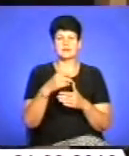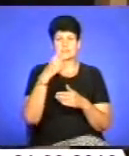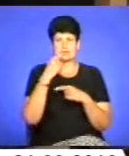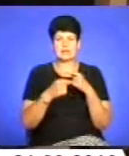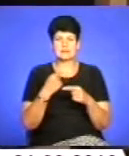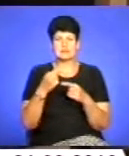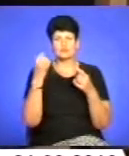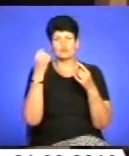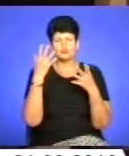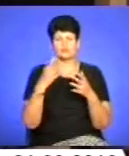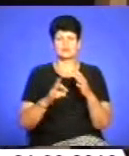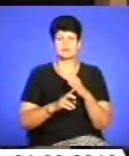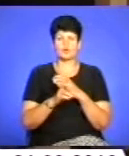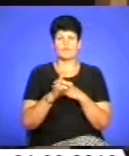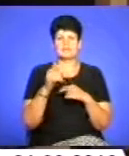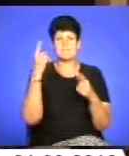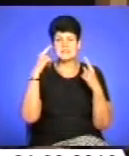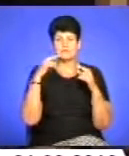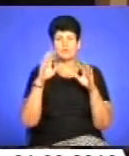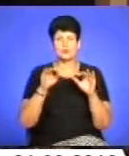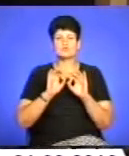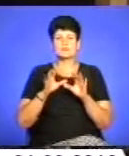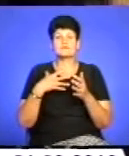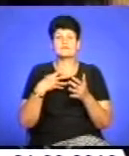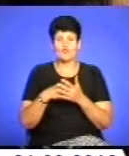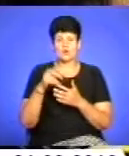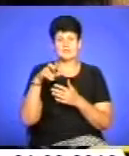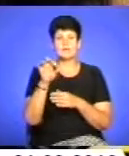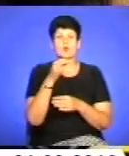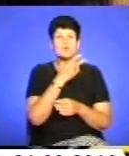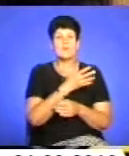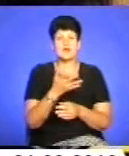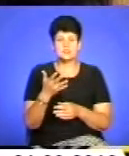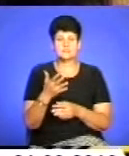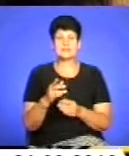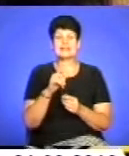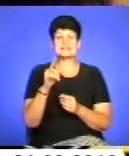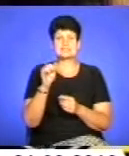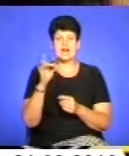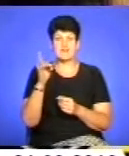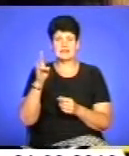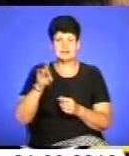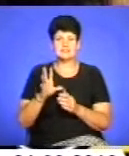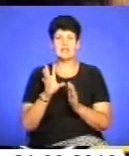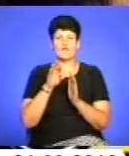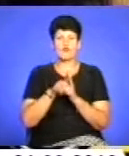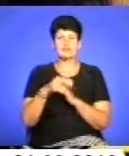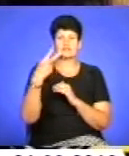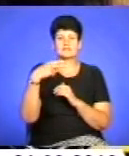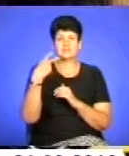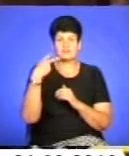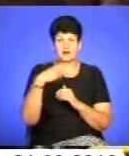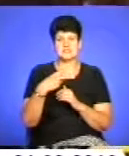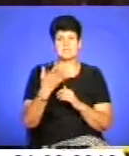культуру, церковне мистецтво, аби потім розповісти у своїх країнах про побачене. Зарваниця, яка входить до 20 найбільших марійських відпустових